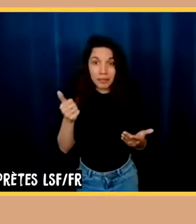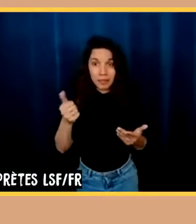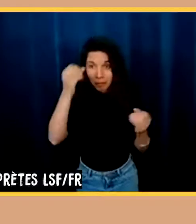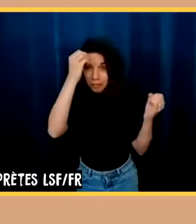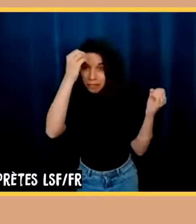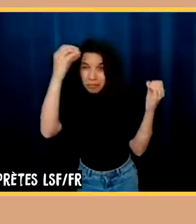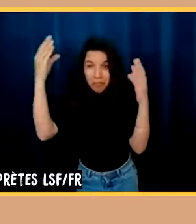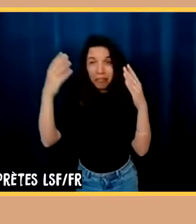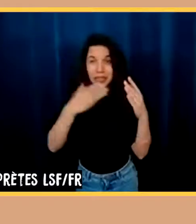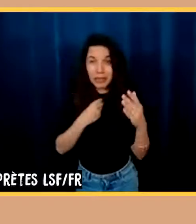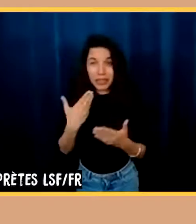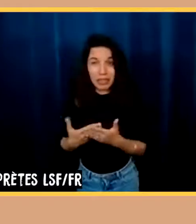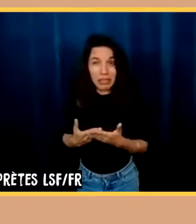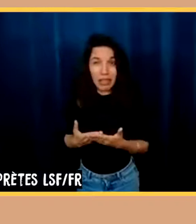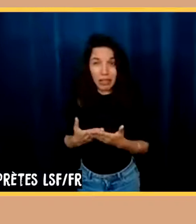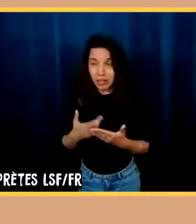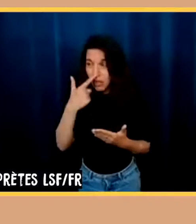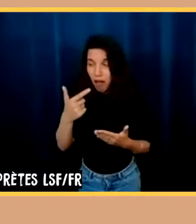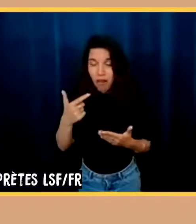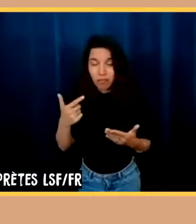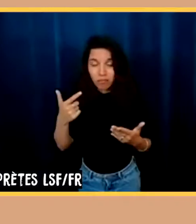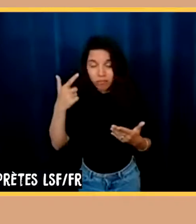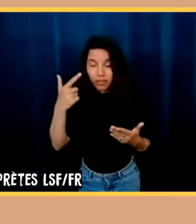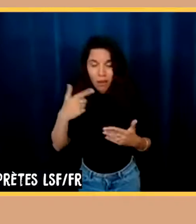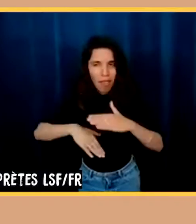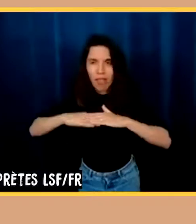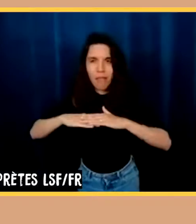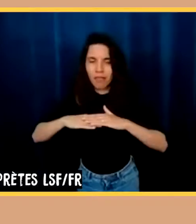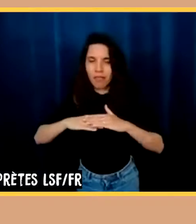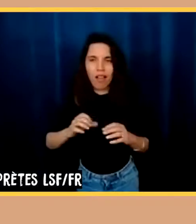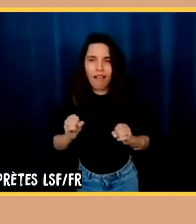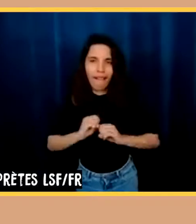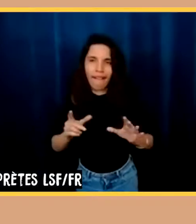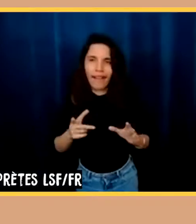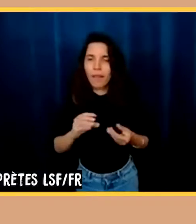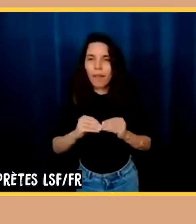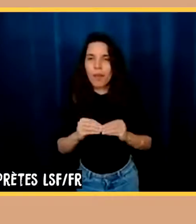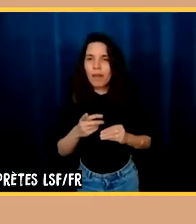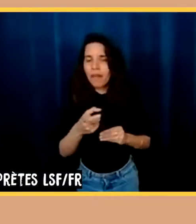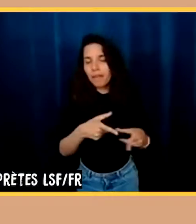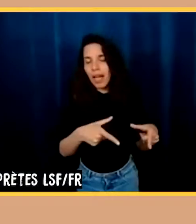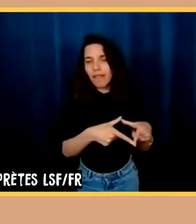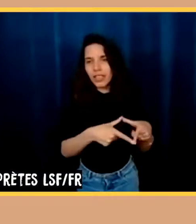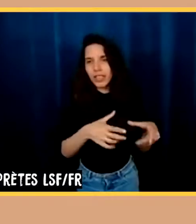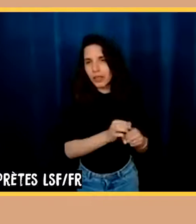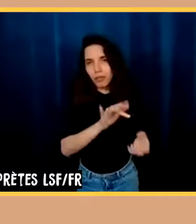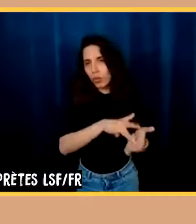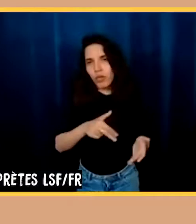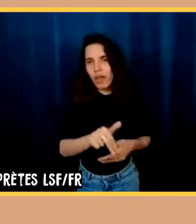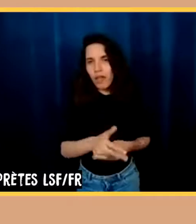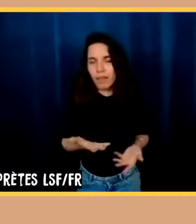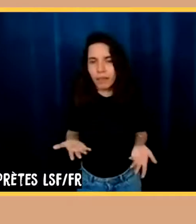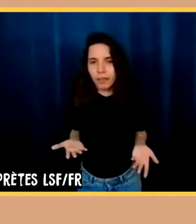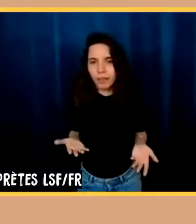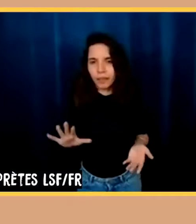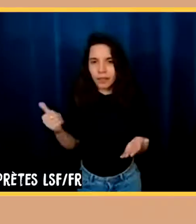réduite de la sexualité, on peut tout à fait comprendre que le problème de vaginisme, du coup, il soit au rendez-vous. Et de ce fait, on